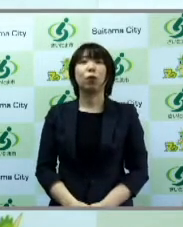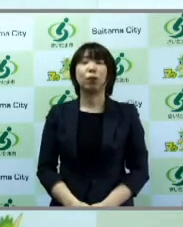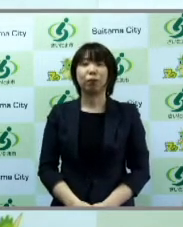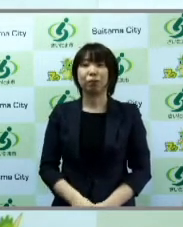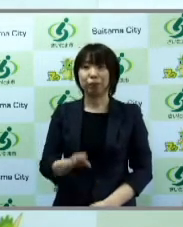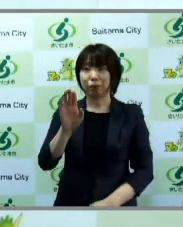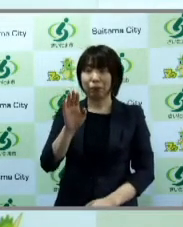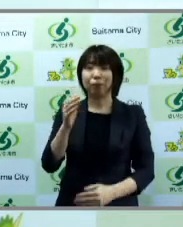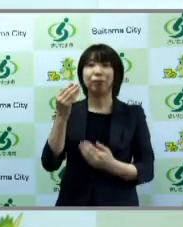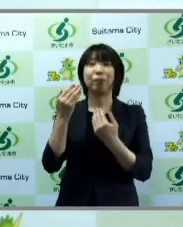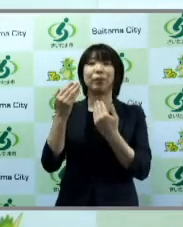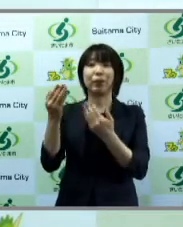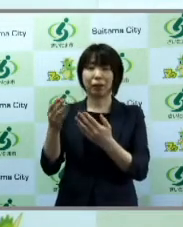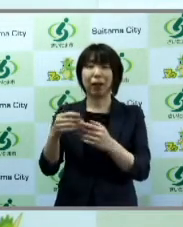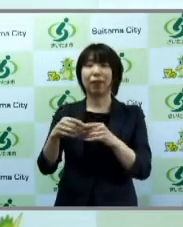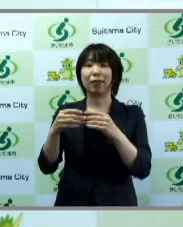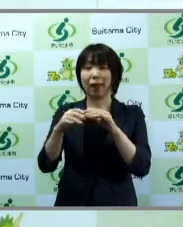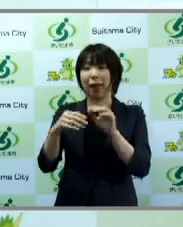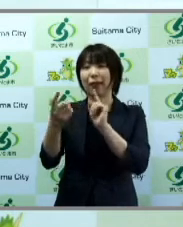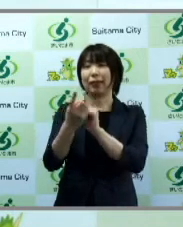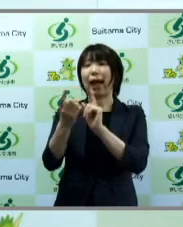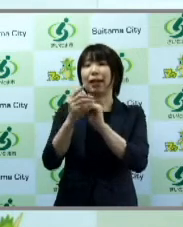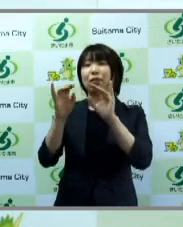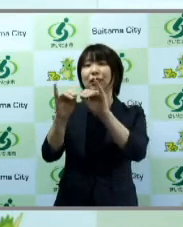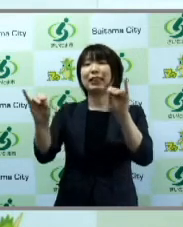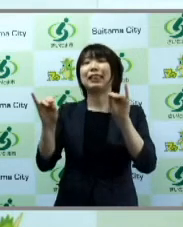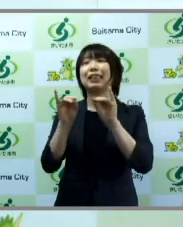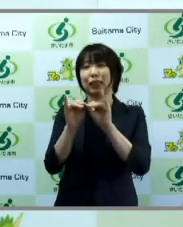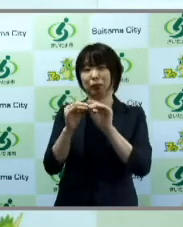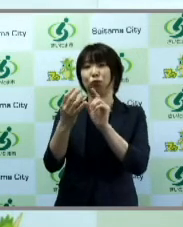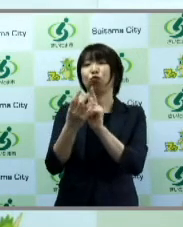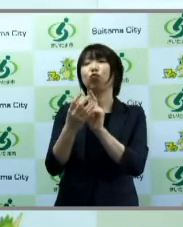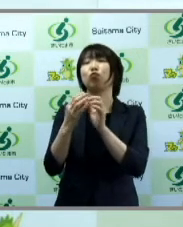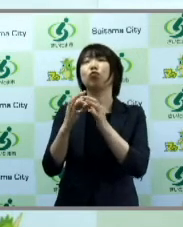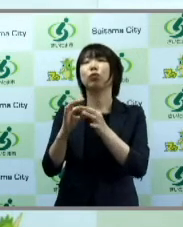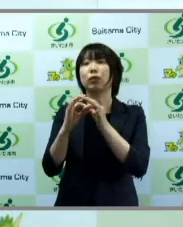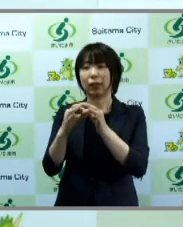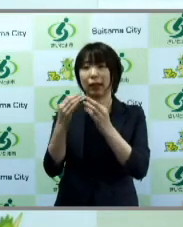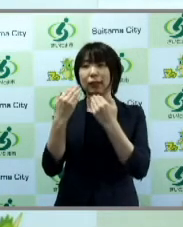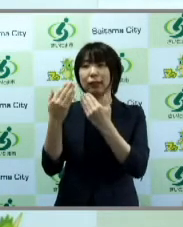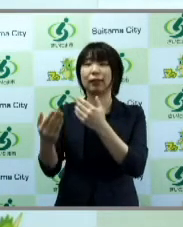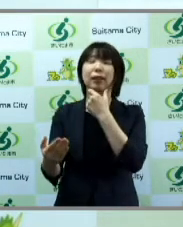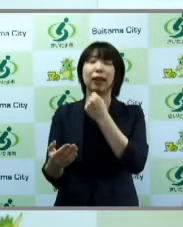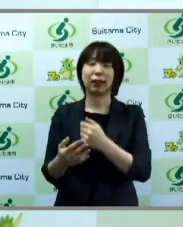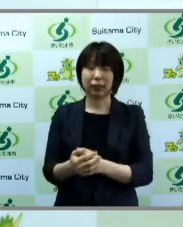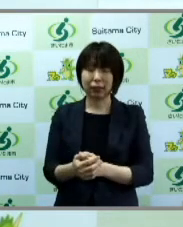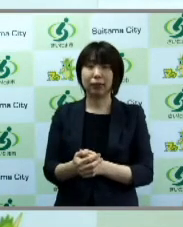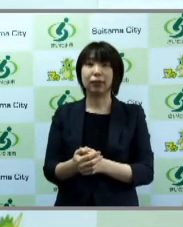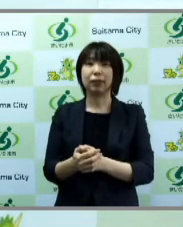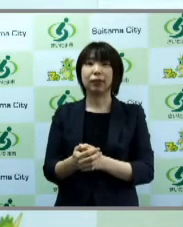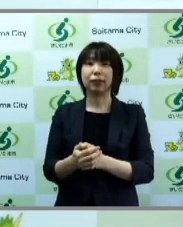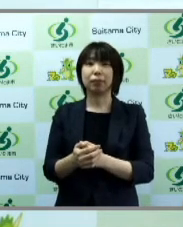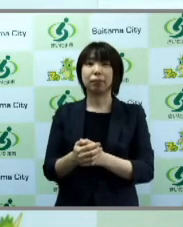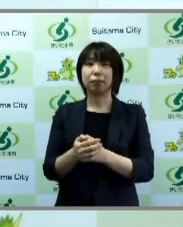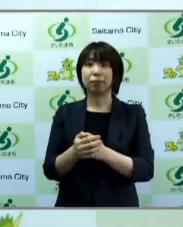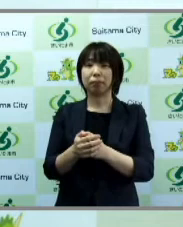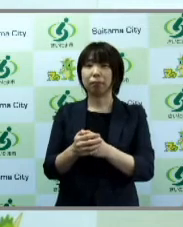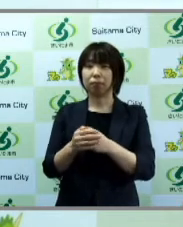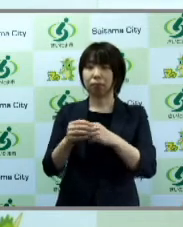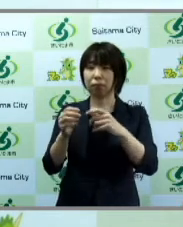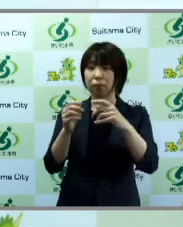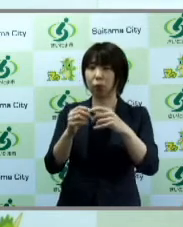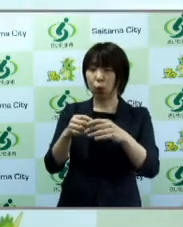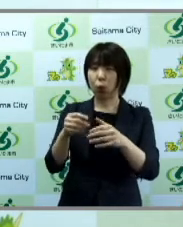すみません、対策チームについて教えていただきたいんですけれども、これはそもそもその増員というような形ではな